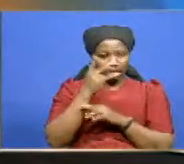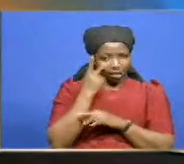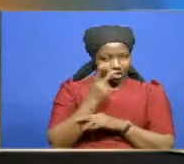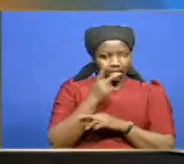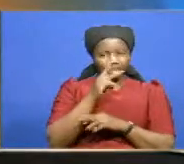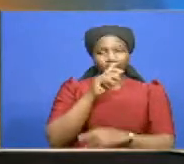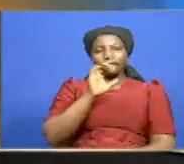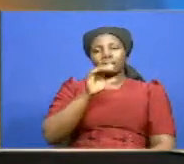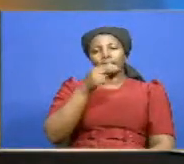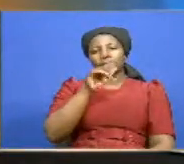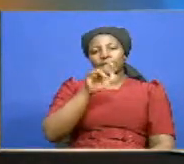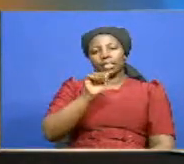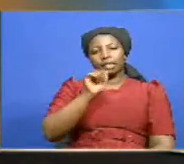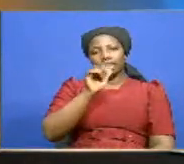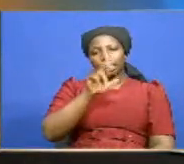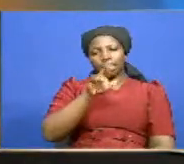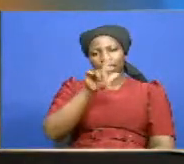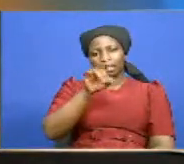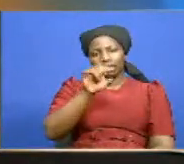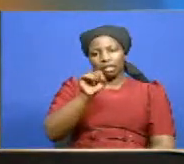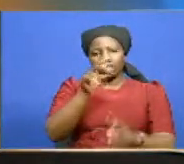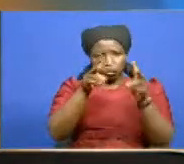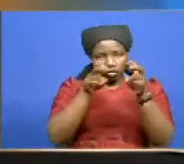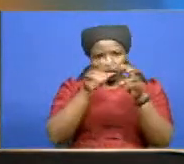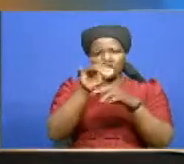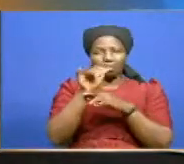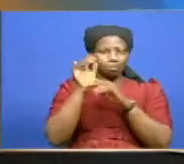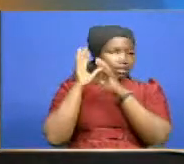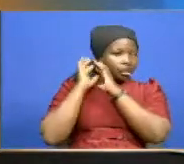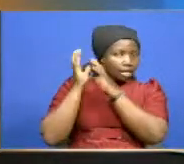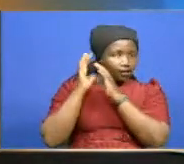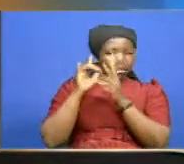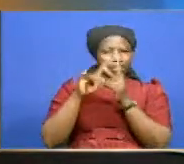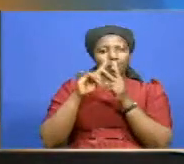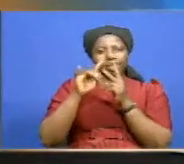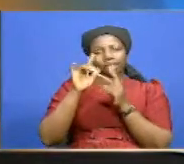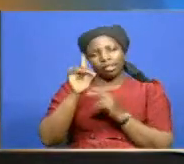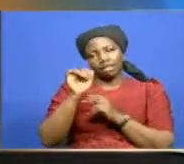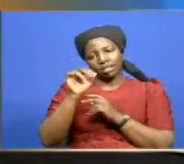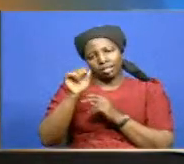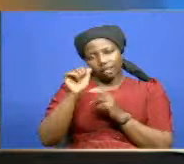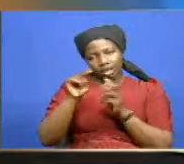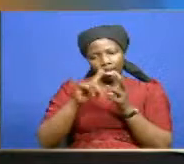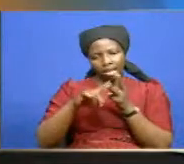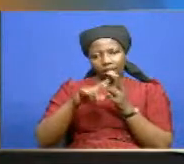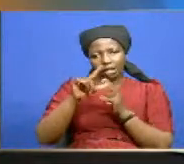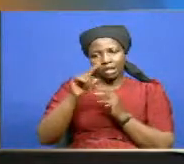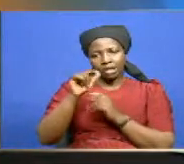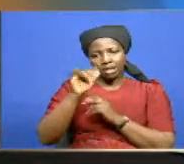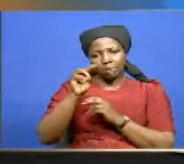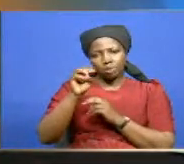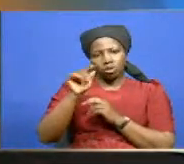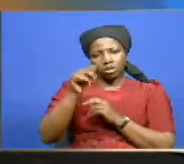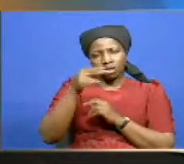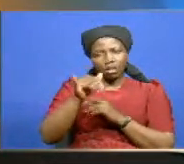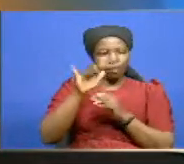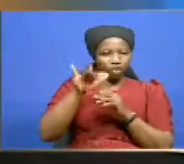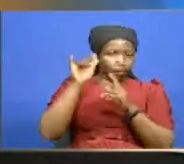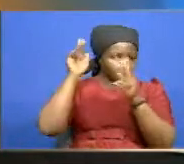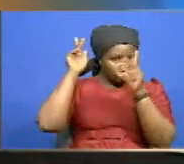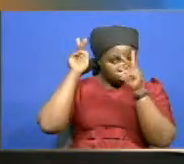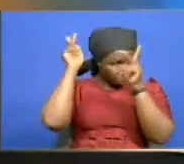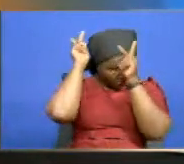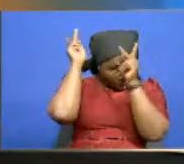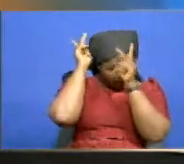anasema mtazama kutoka Kilifi, Chamotos Dasan, Timothy Muyeho kutoka Kakamega, Ishmael Shah Jihad pia